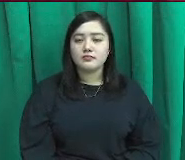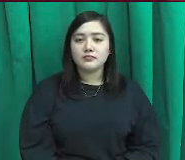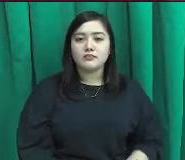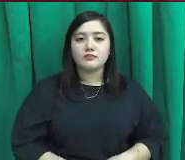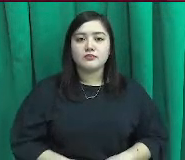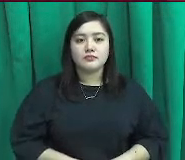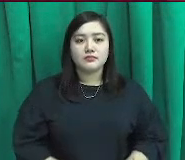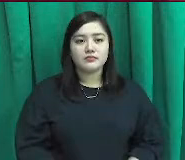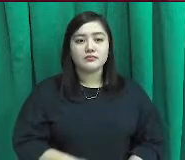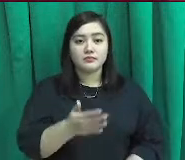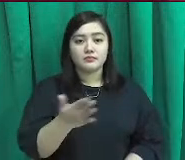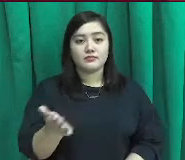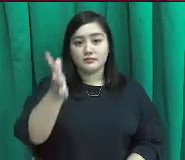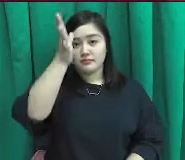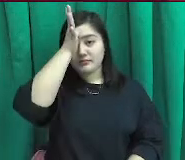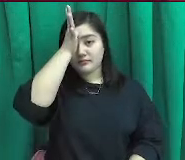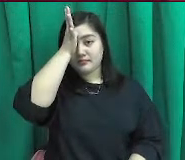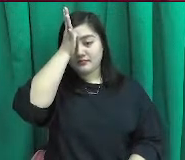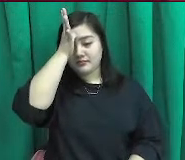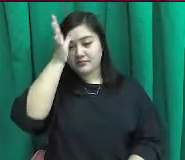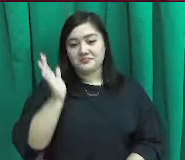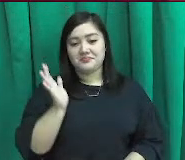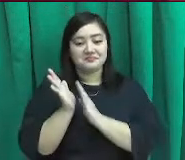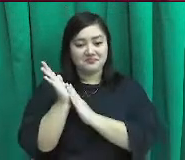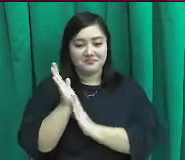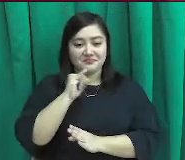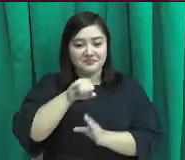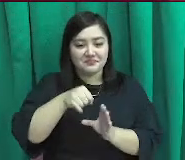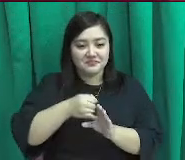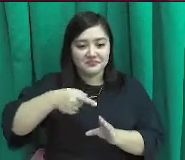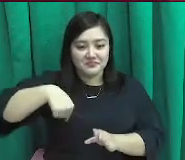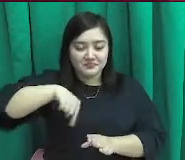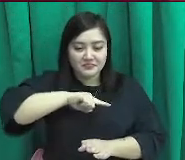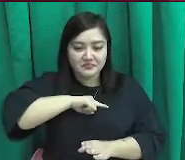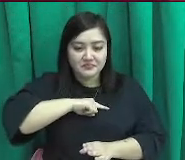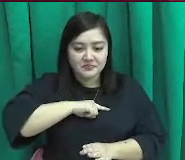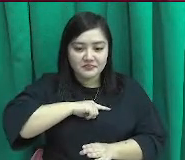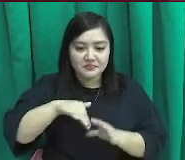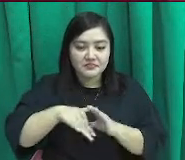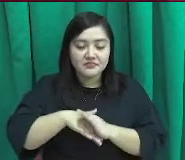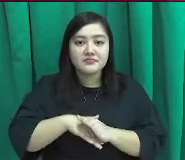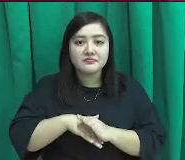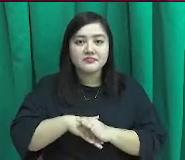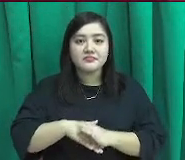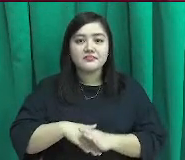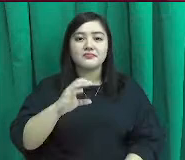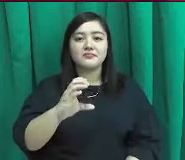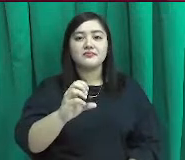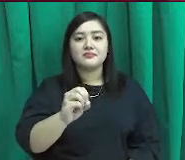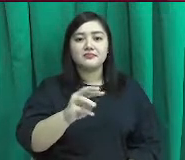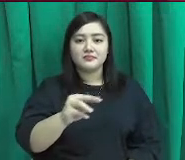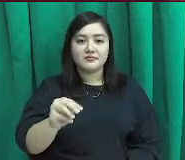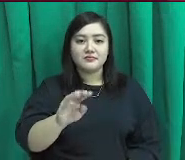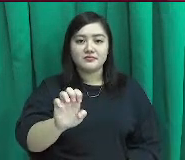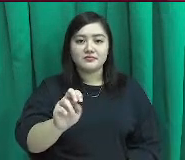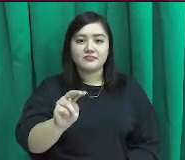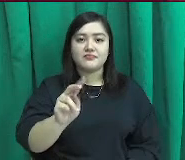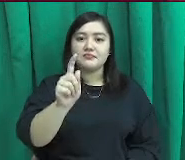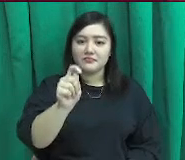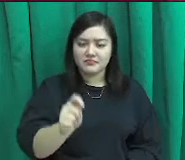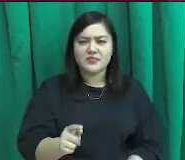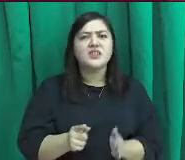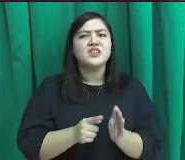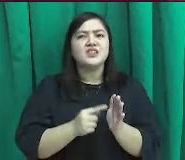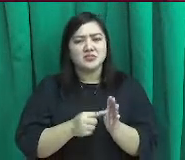tatay, join us in the comment section. Minsan ganito po 'yung sinasabi ko eh. Kapipilit natin.